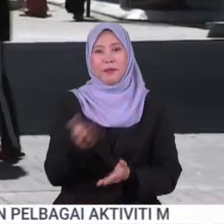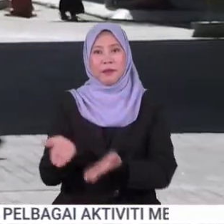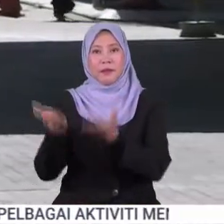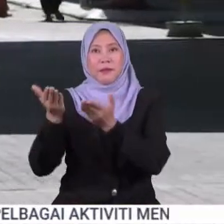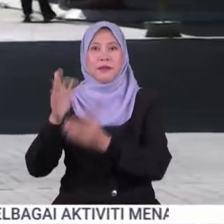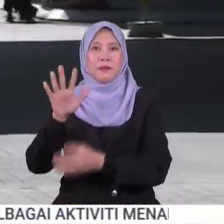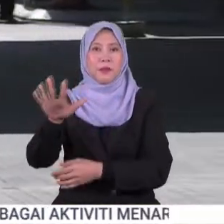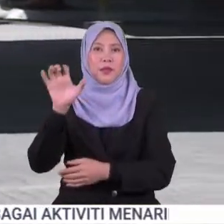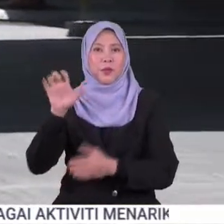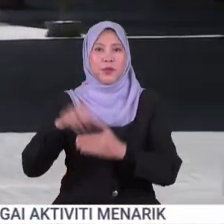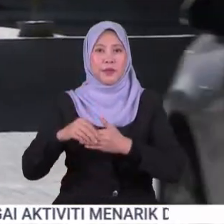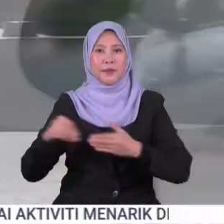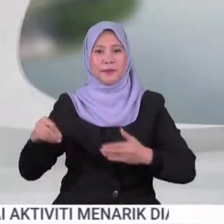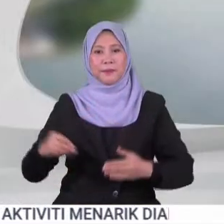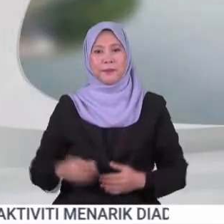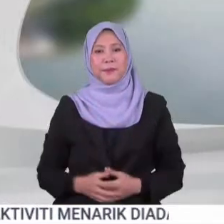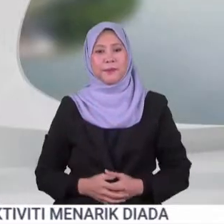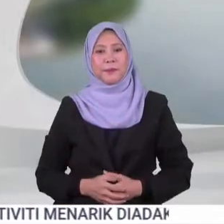kepada RM500.